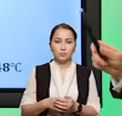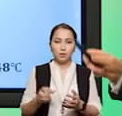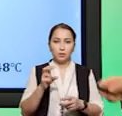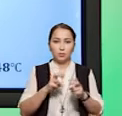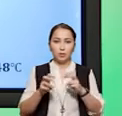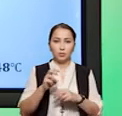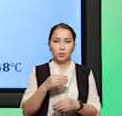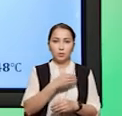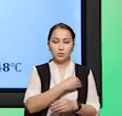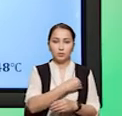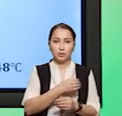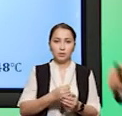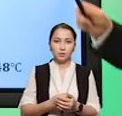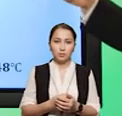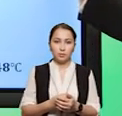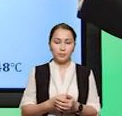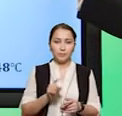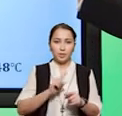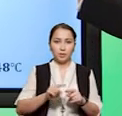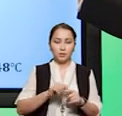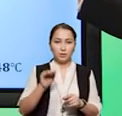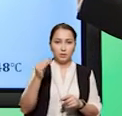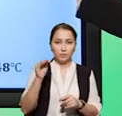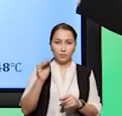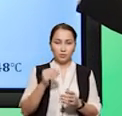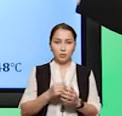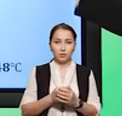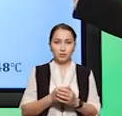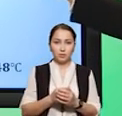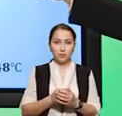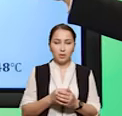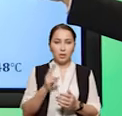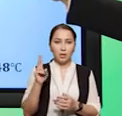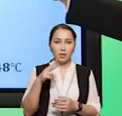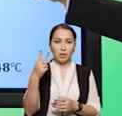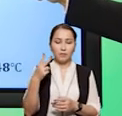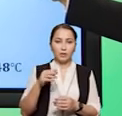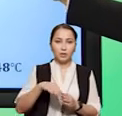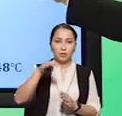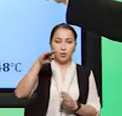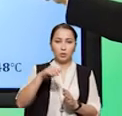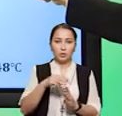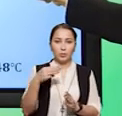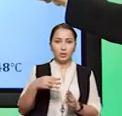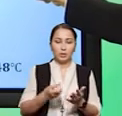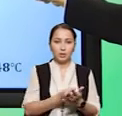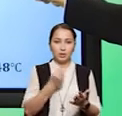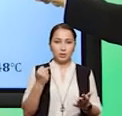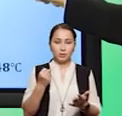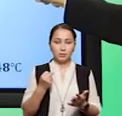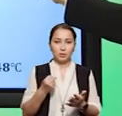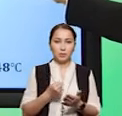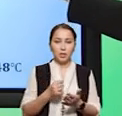Topish kerak temperaturani. Tezlik formulasidan kvadratga oshirib T ni keltirib